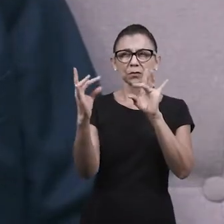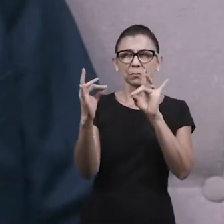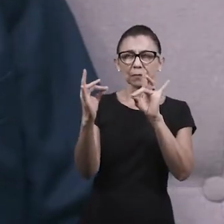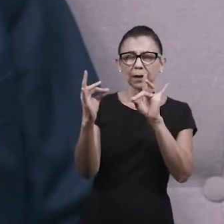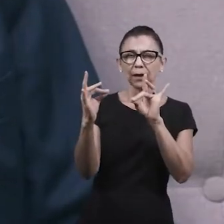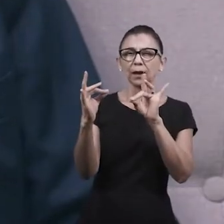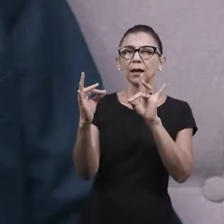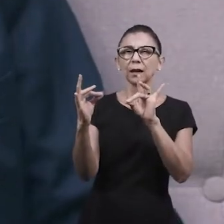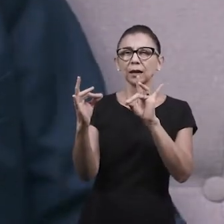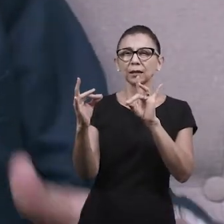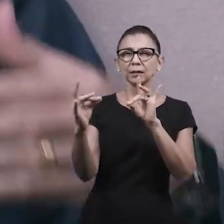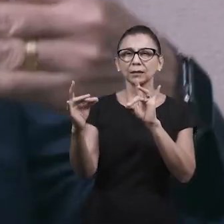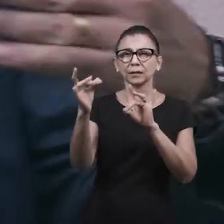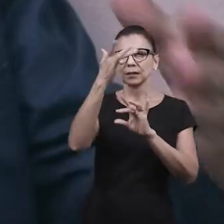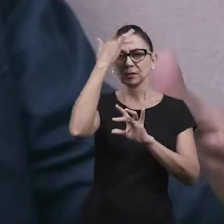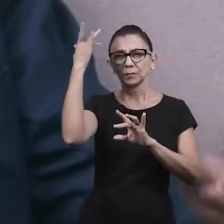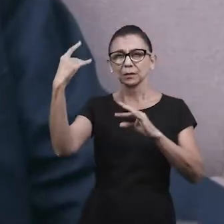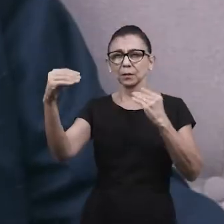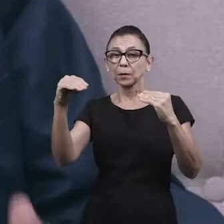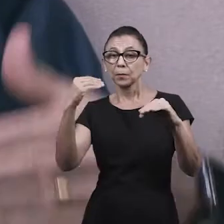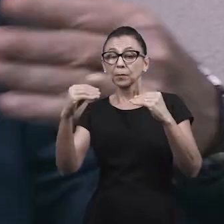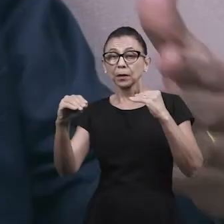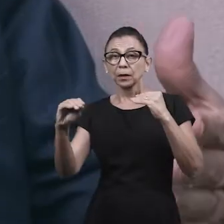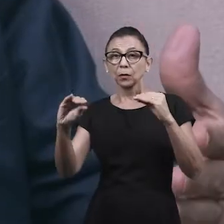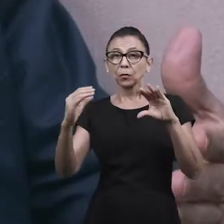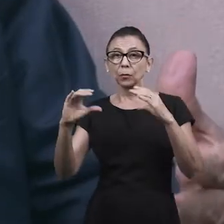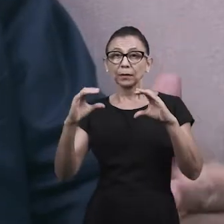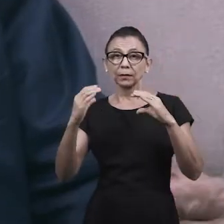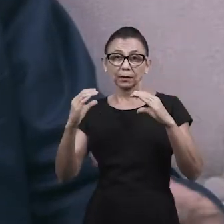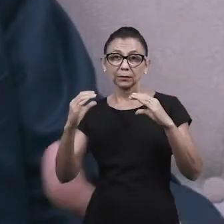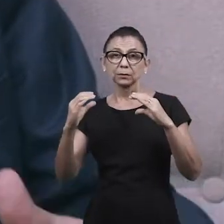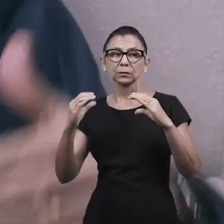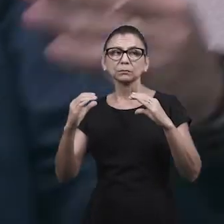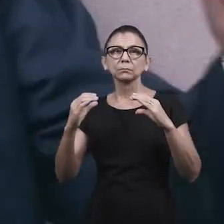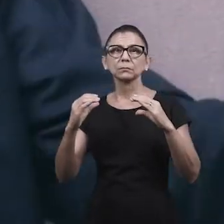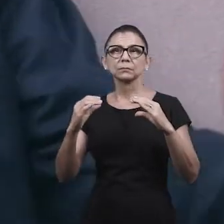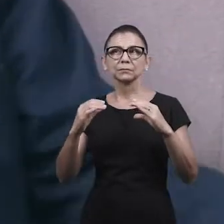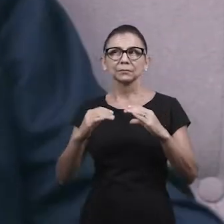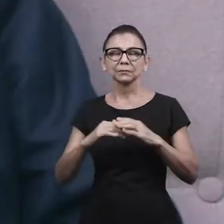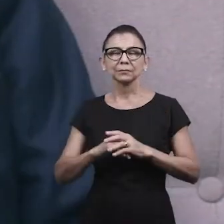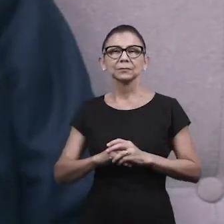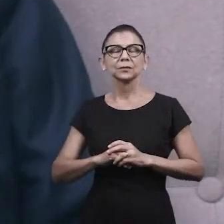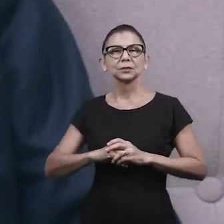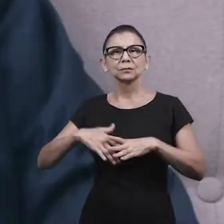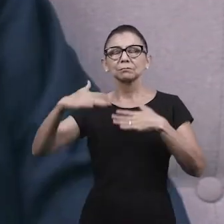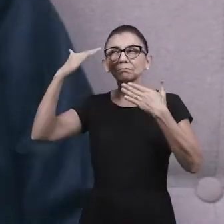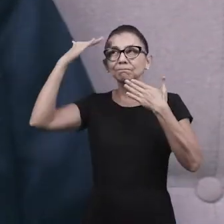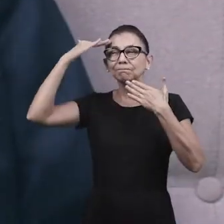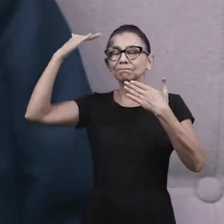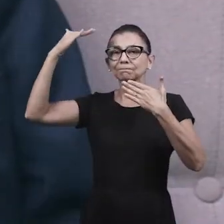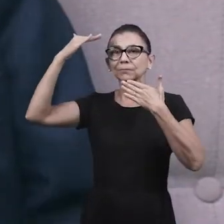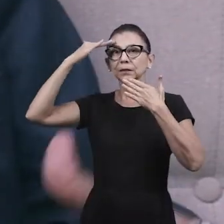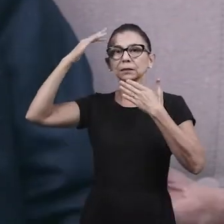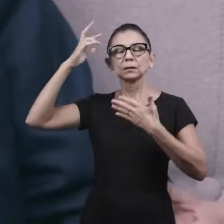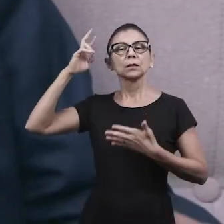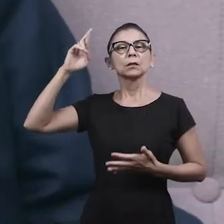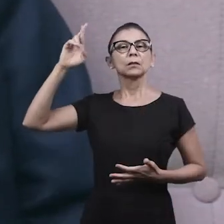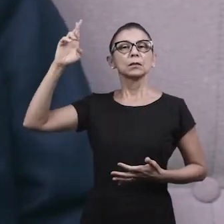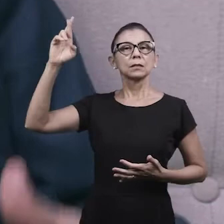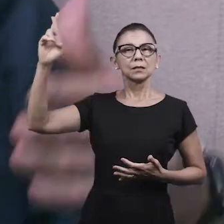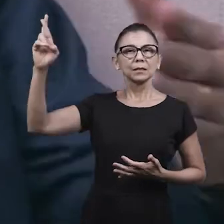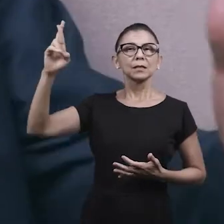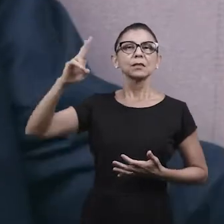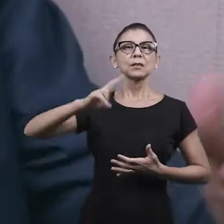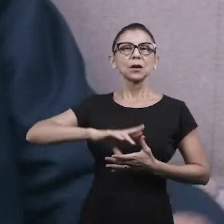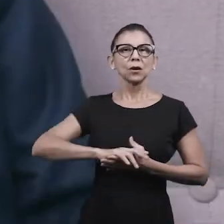communion, d'édification, quand nous recevons ce retour des personnes, n'est-ce